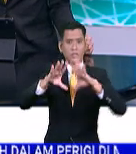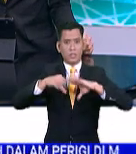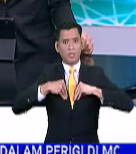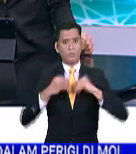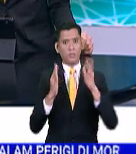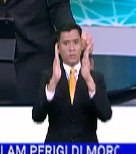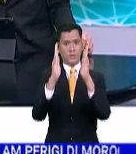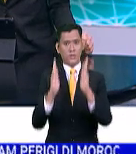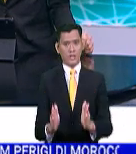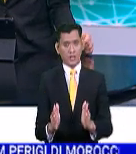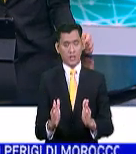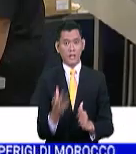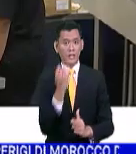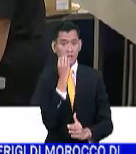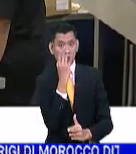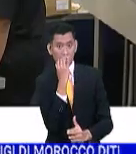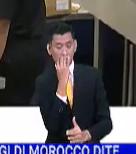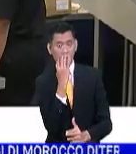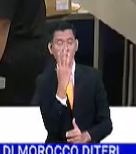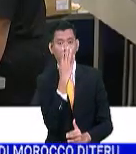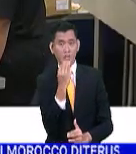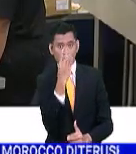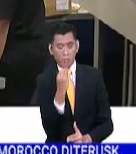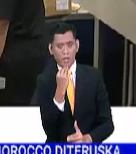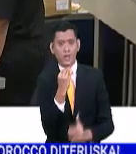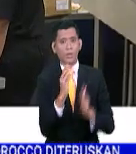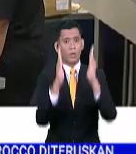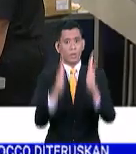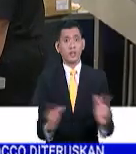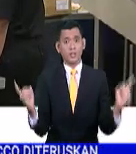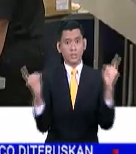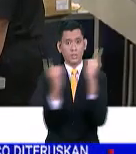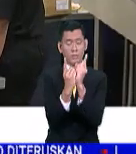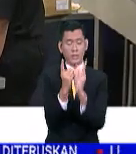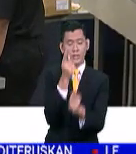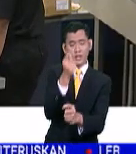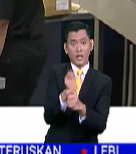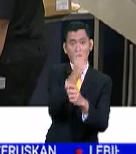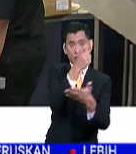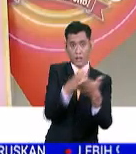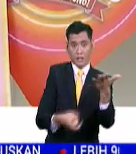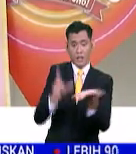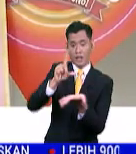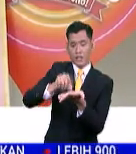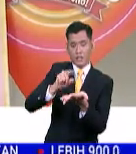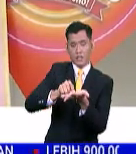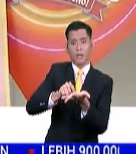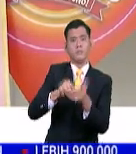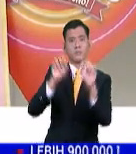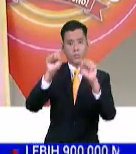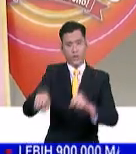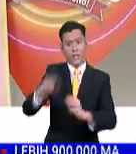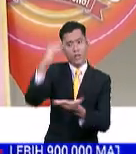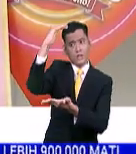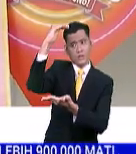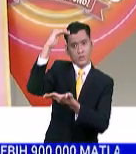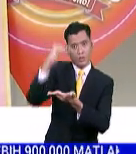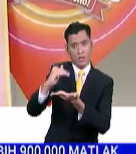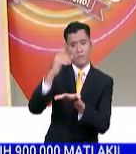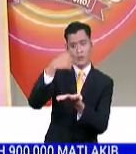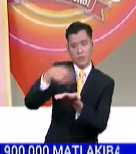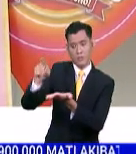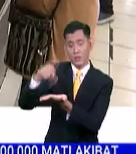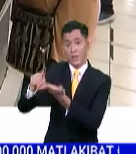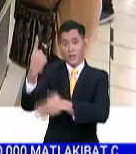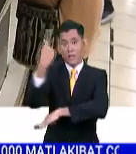pengguna. Di Seremban, pengguna yang ditemui menyifatkan penetapan harga siling itu benar-benar membantu mengurangkan kos perbelanjaan harian